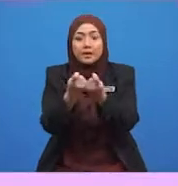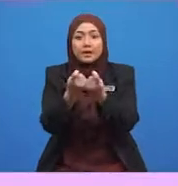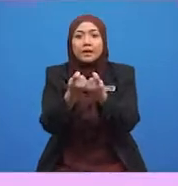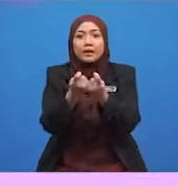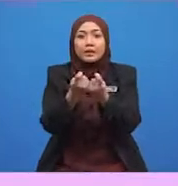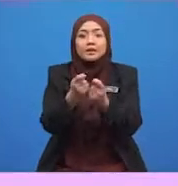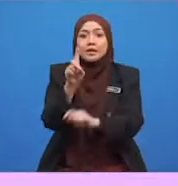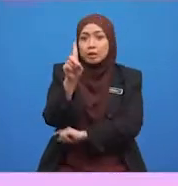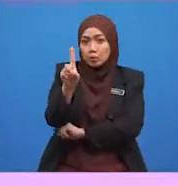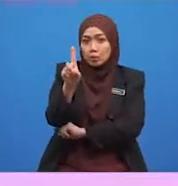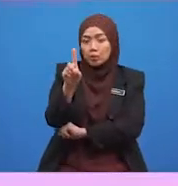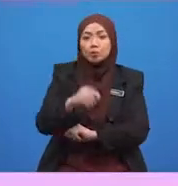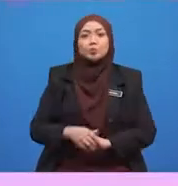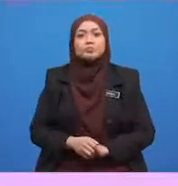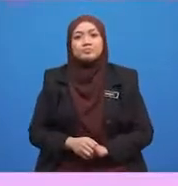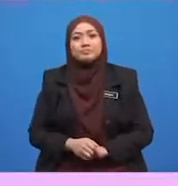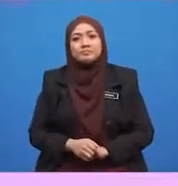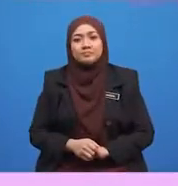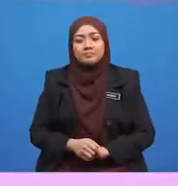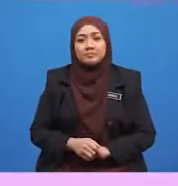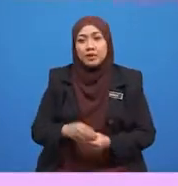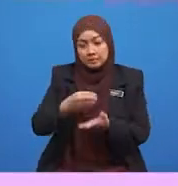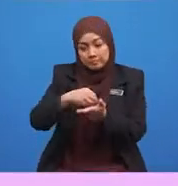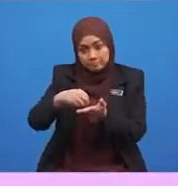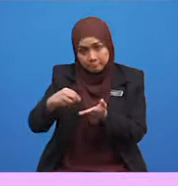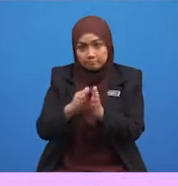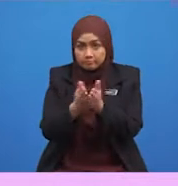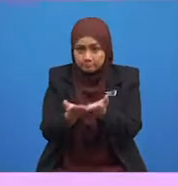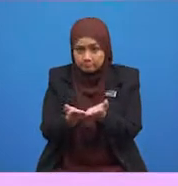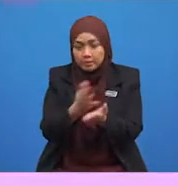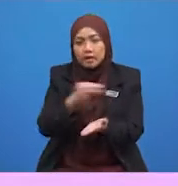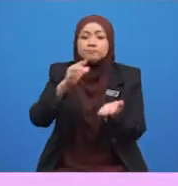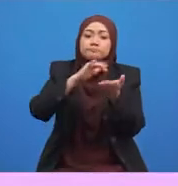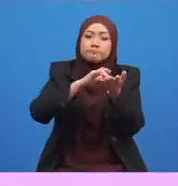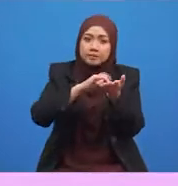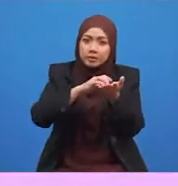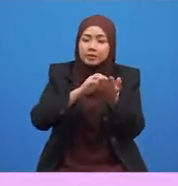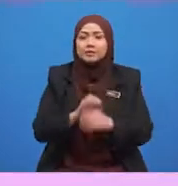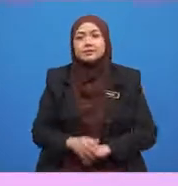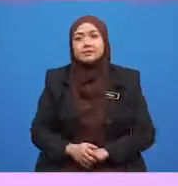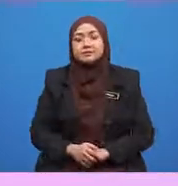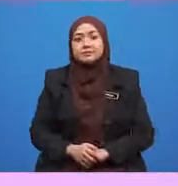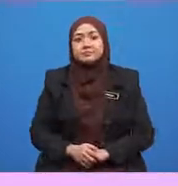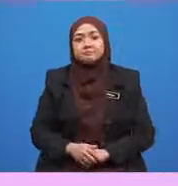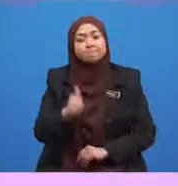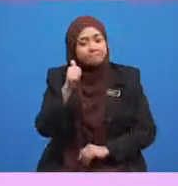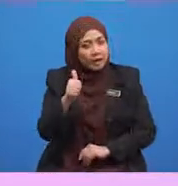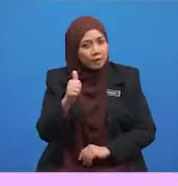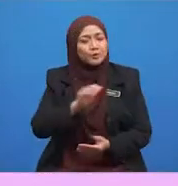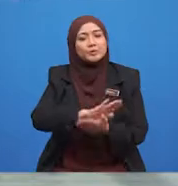matematik tingkatan 1, buku catatan dan kalkulator. Bagus